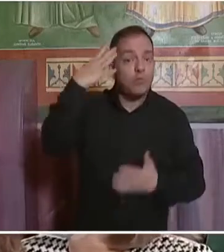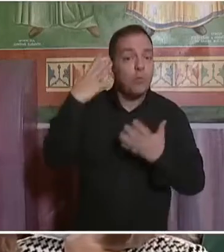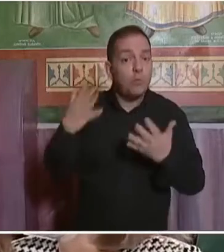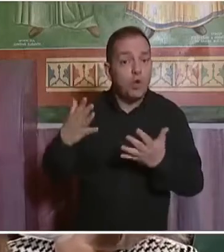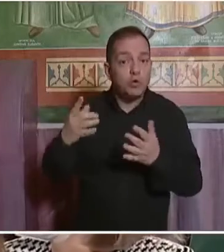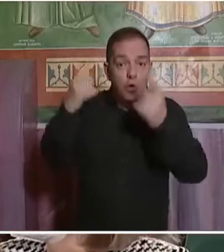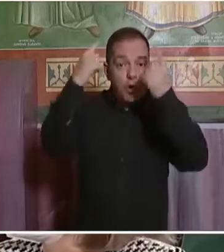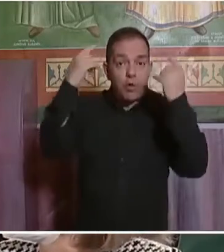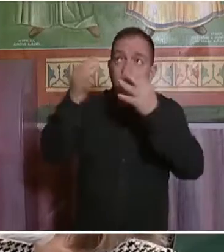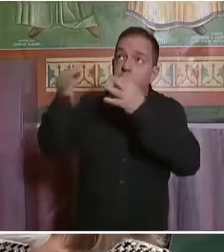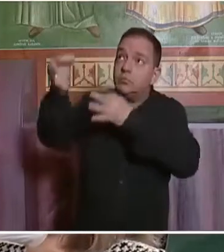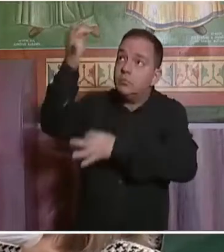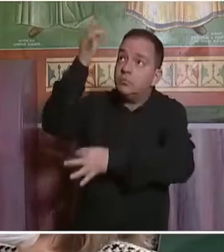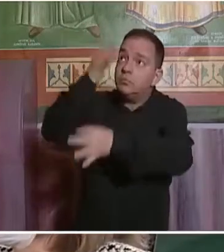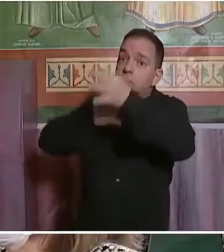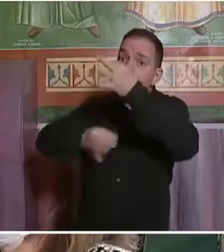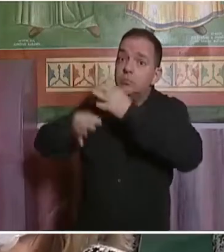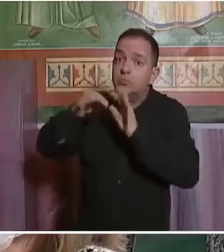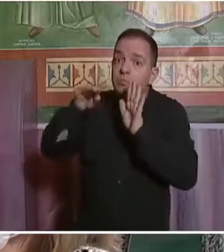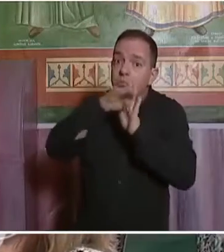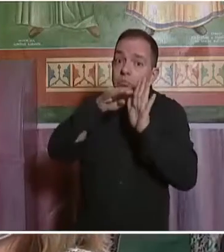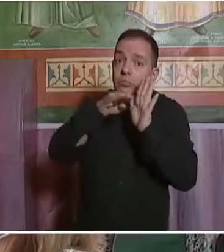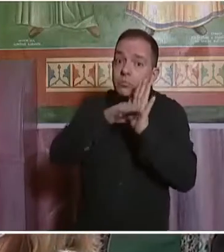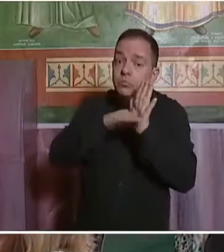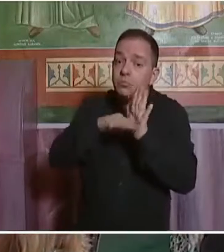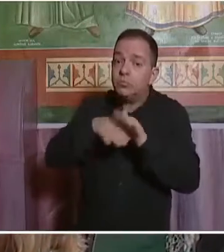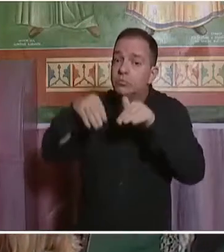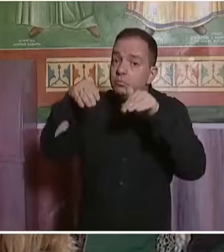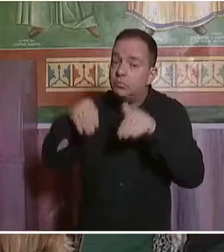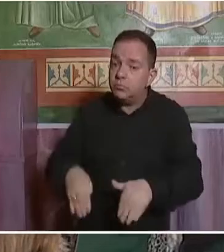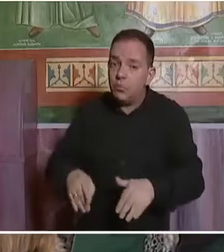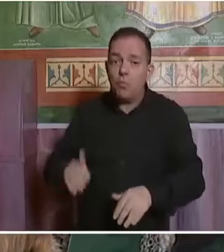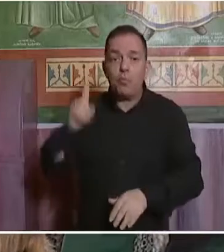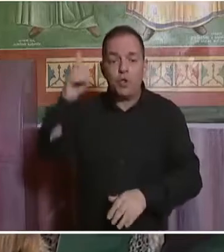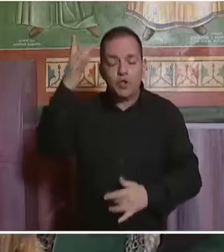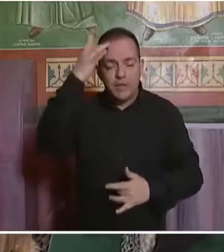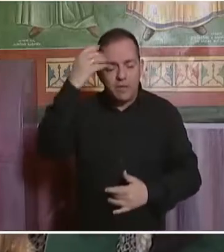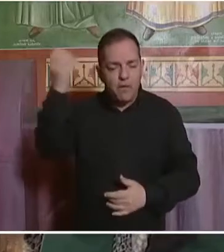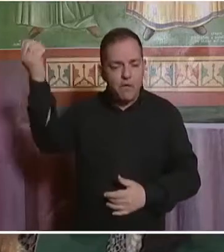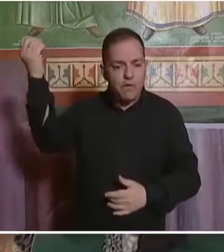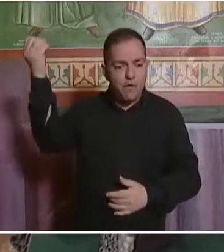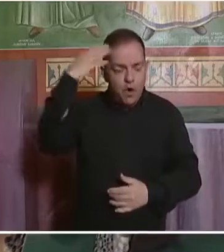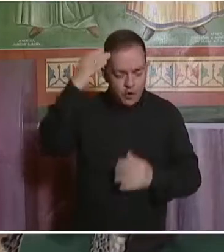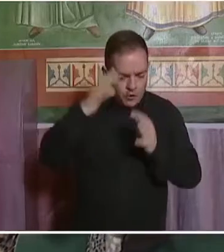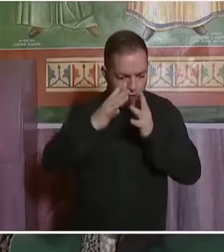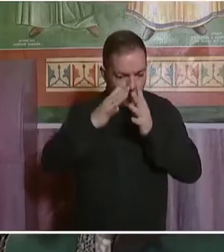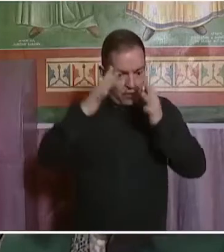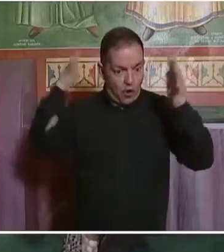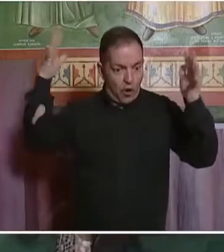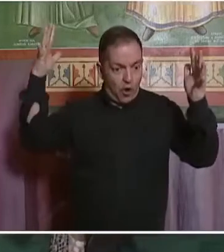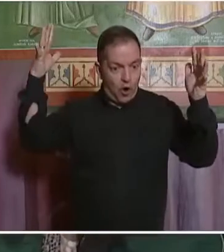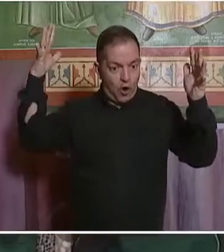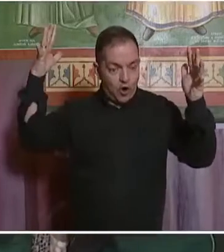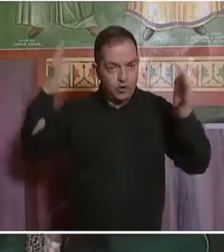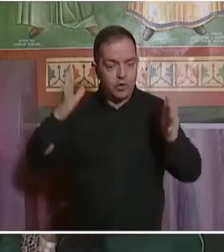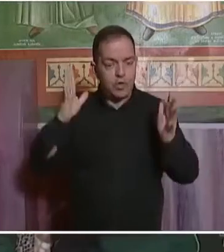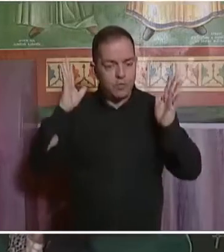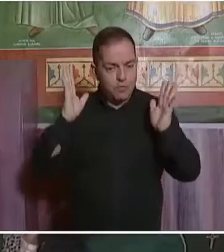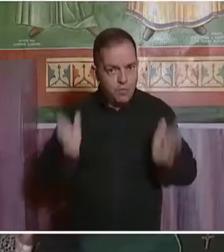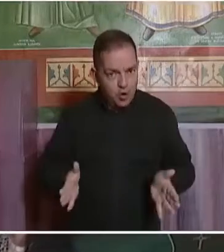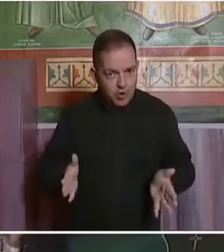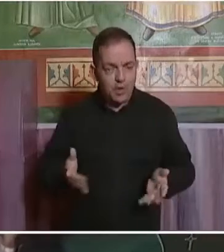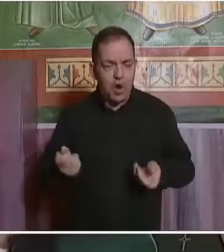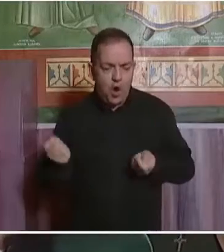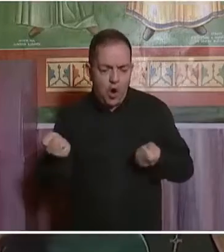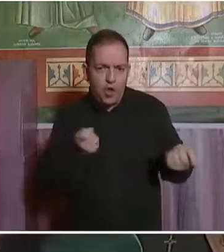θέλημα του Θεού. Μόνο μια φωτισμένη συνείδηση μπορεί να εμπνέει και να καθοδηγεί